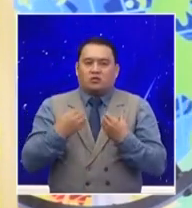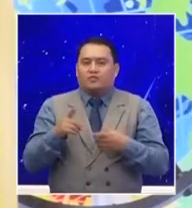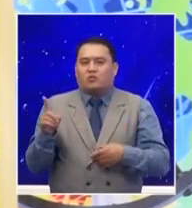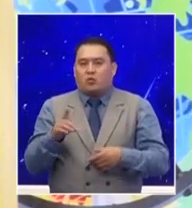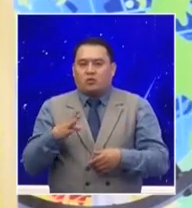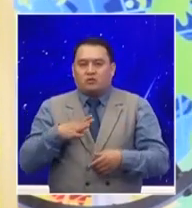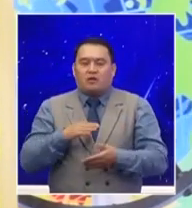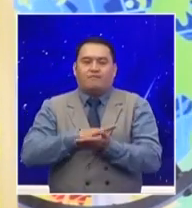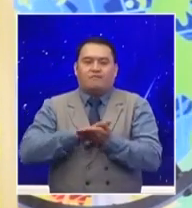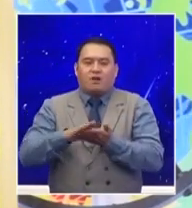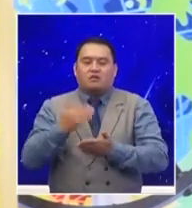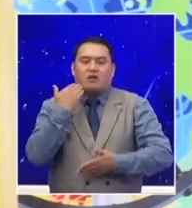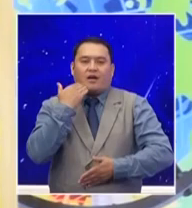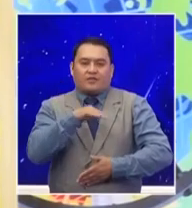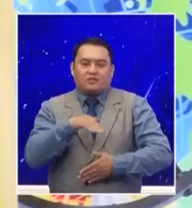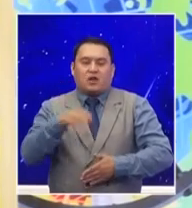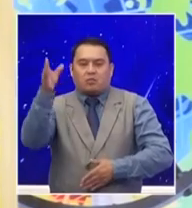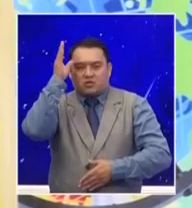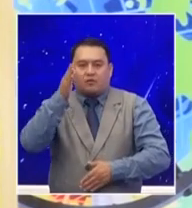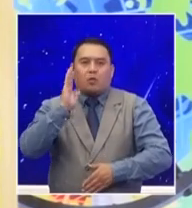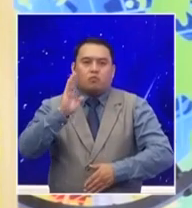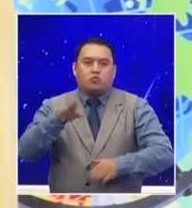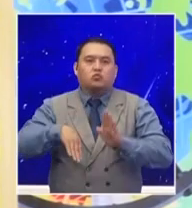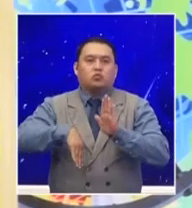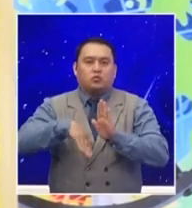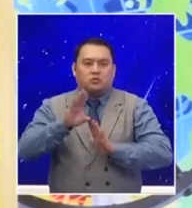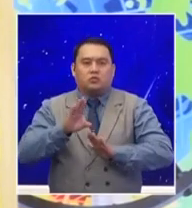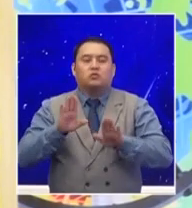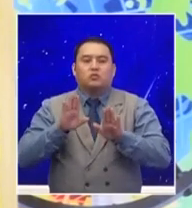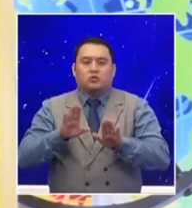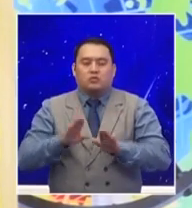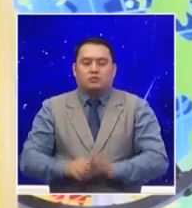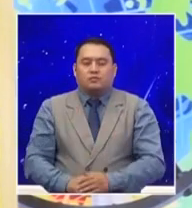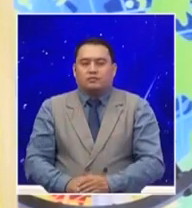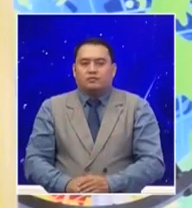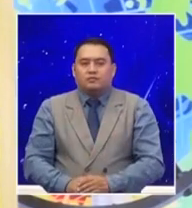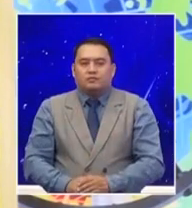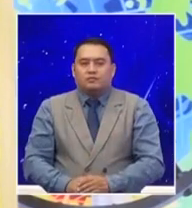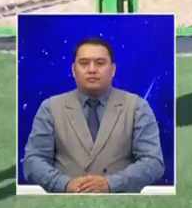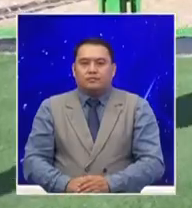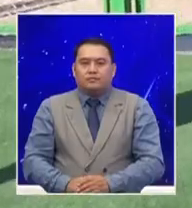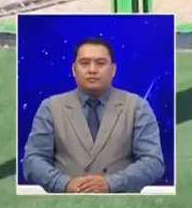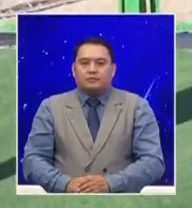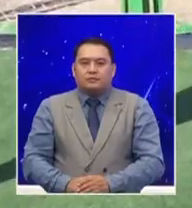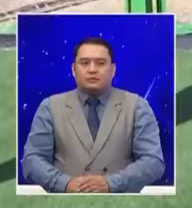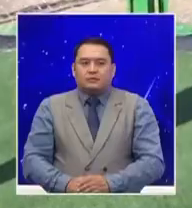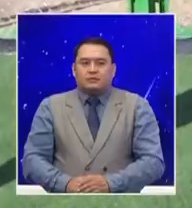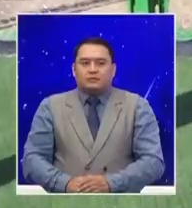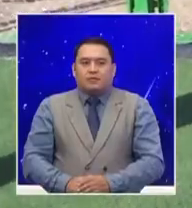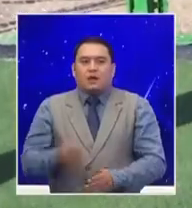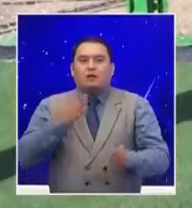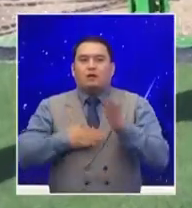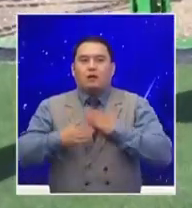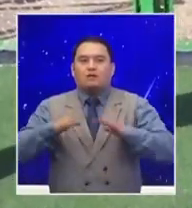что теперь качество образования вырастет еще больше, так как теперь ни о чем, кроме учебы, дети думать не будут. Еще одним